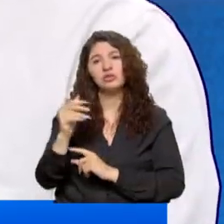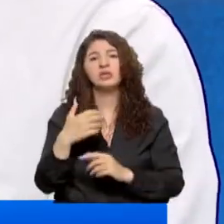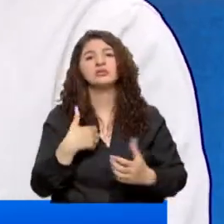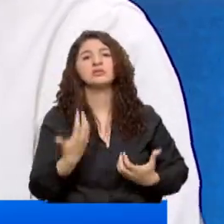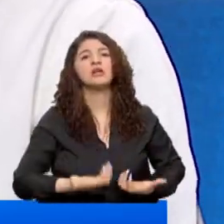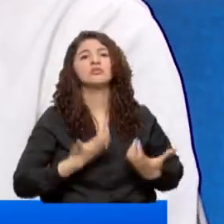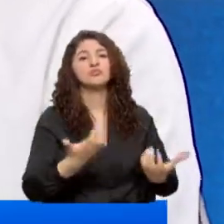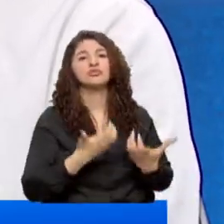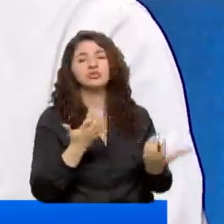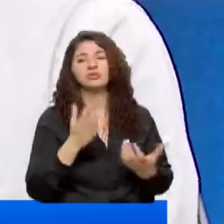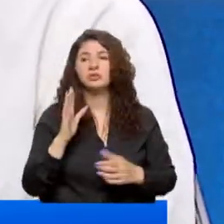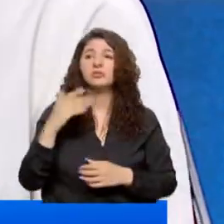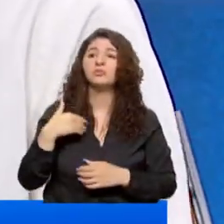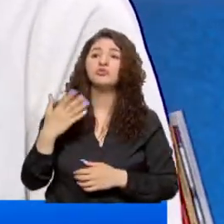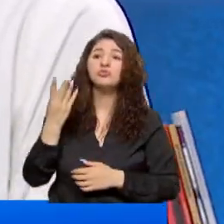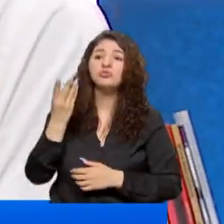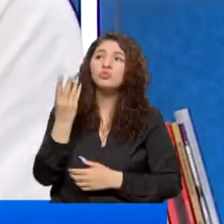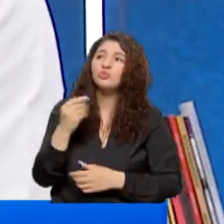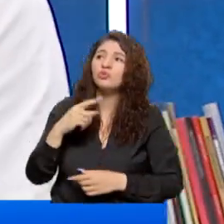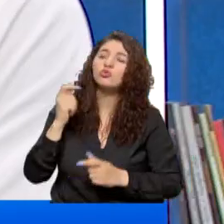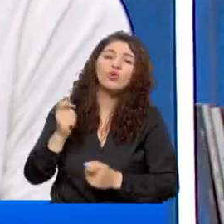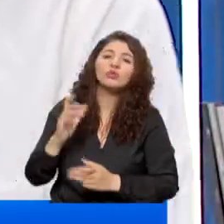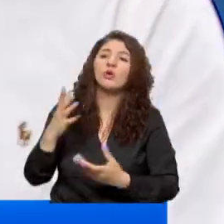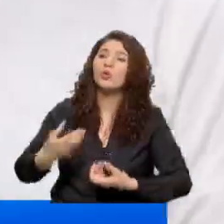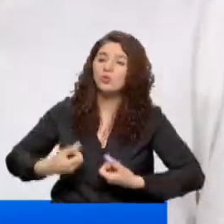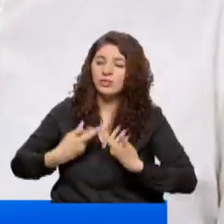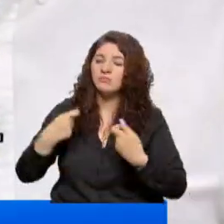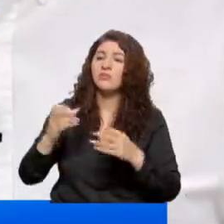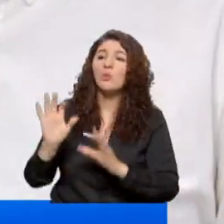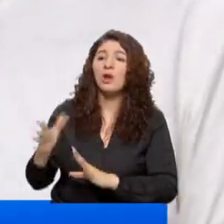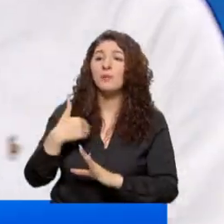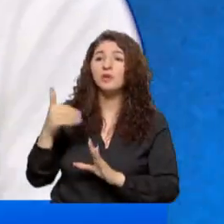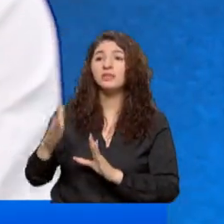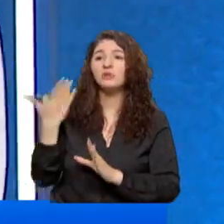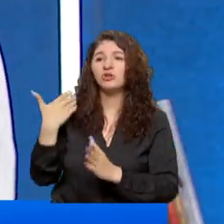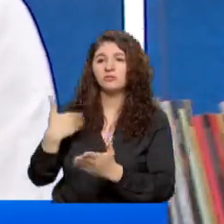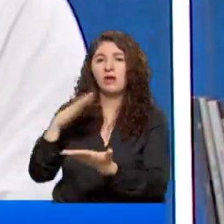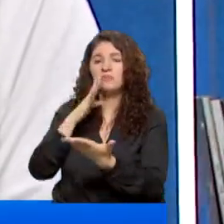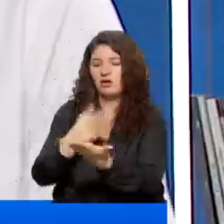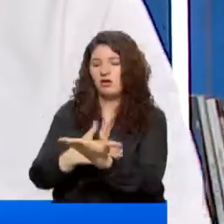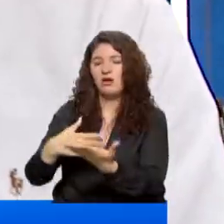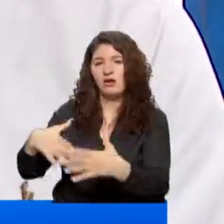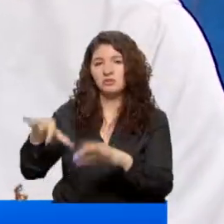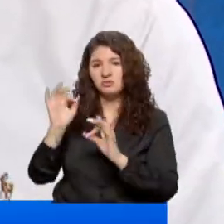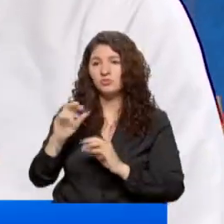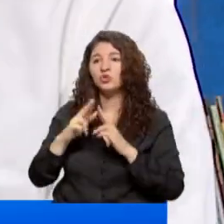da ki yanlışız gitmek zorunda üretim maliyeti öyle ama Bakın ben buraya gelmeden önce çıkarttım